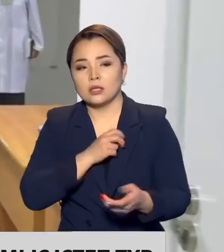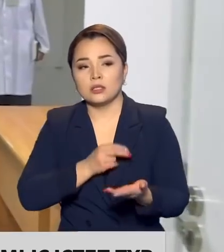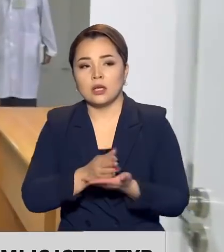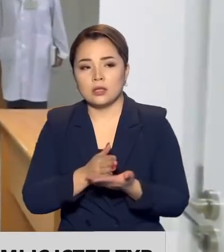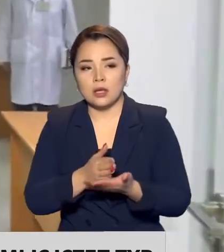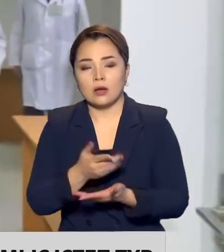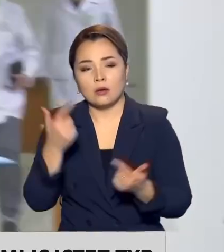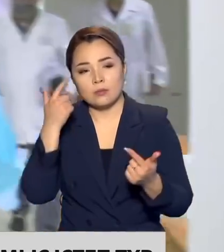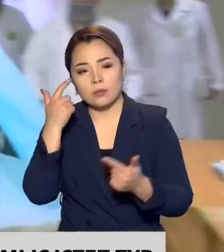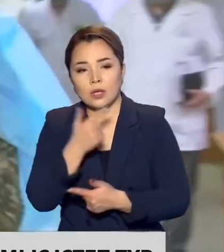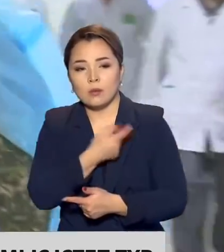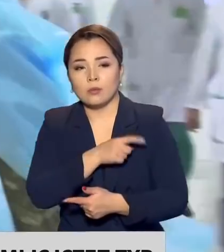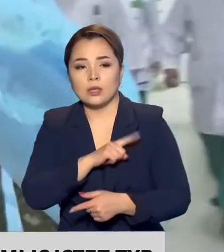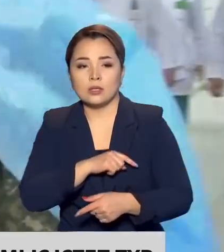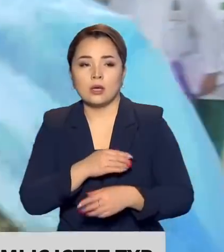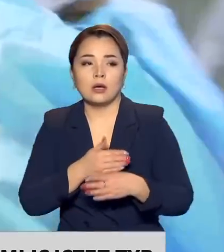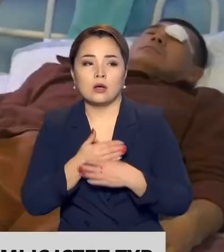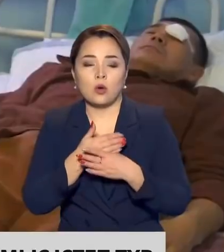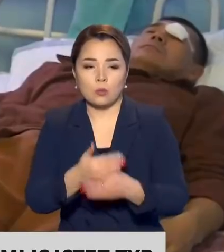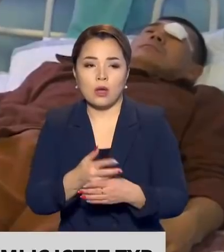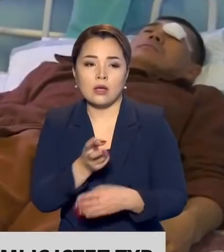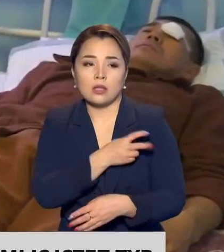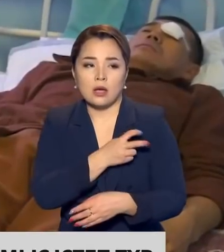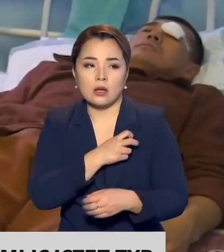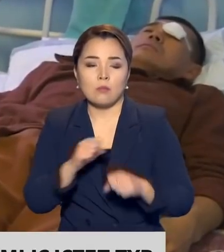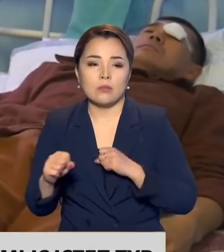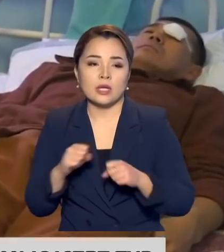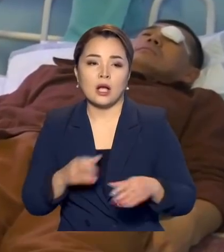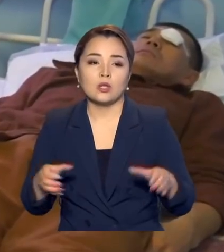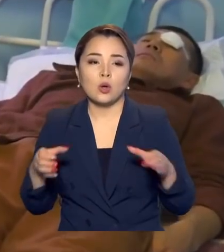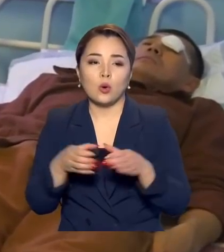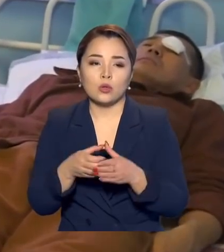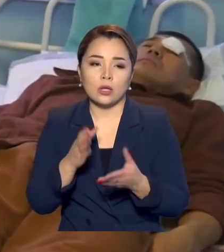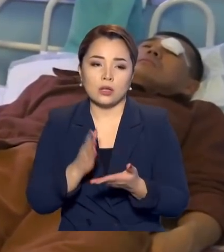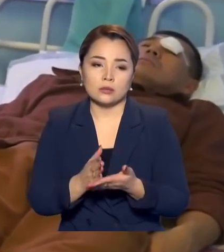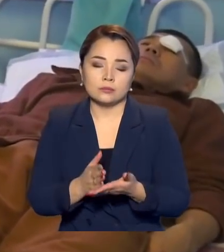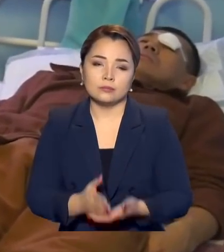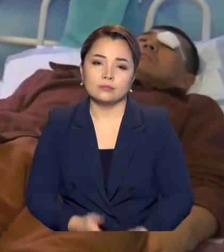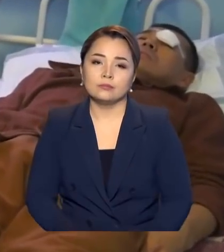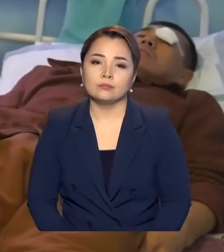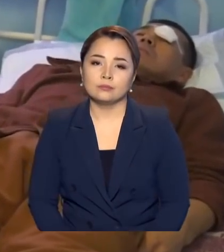білікті медициналық көмек көрсететін дәрігерлік бригадалар құрылған.